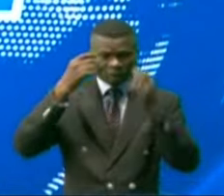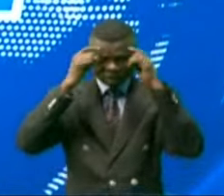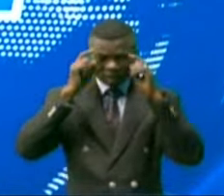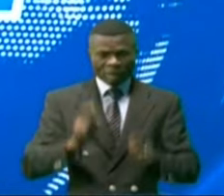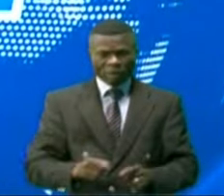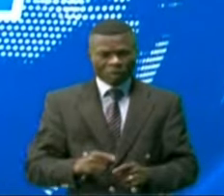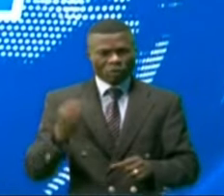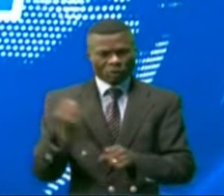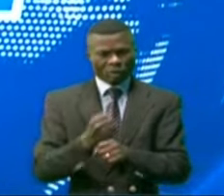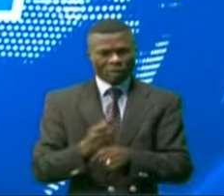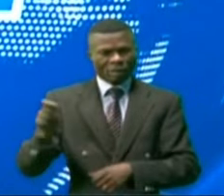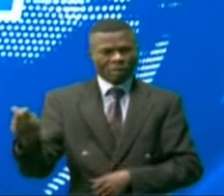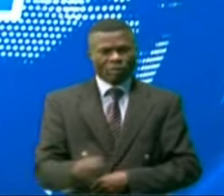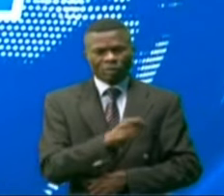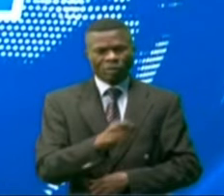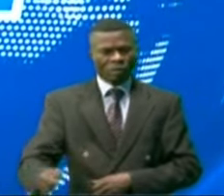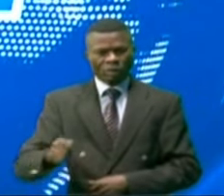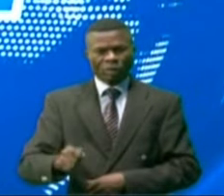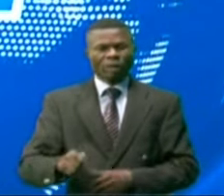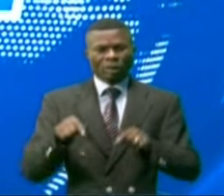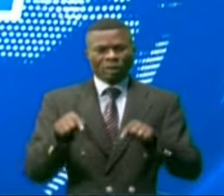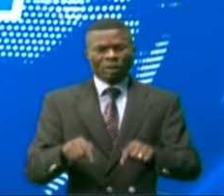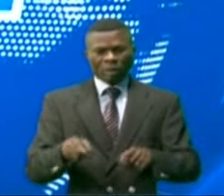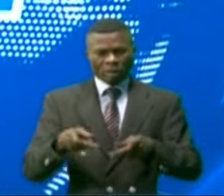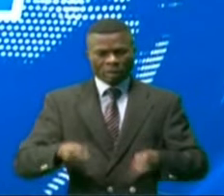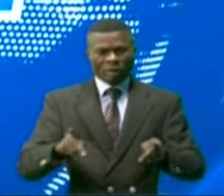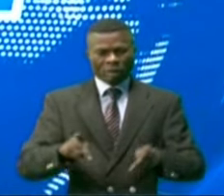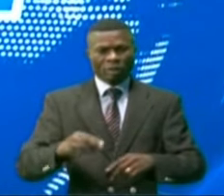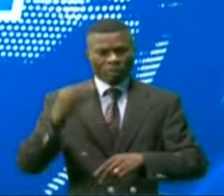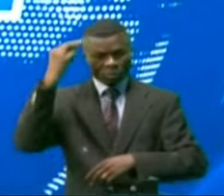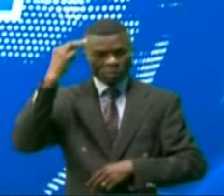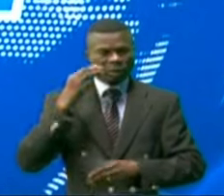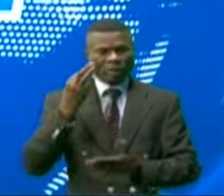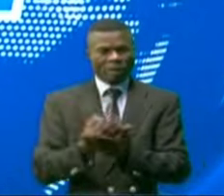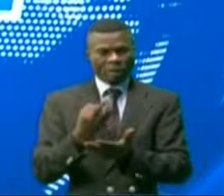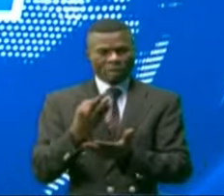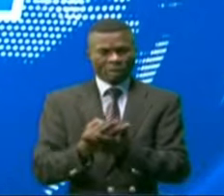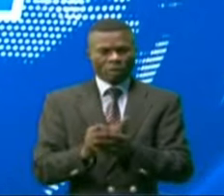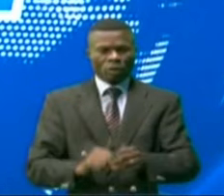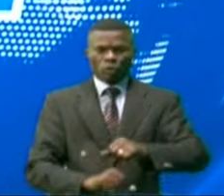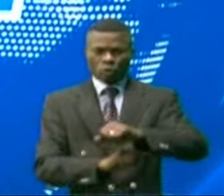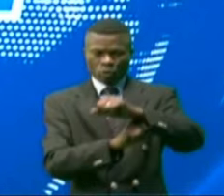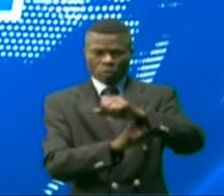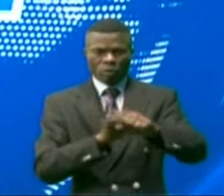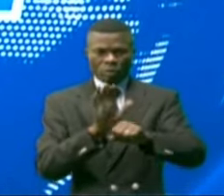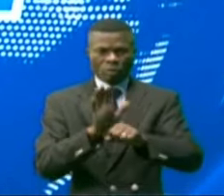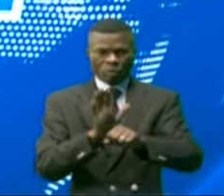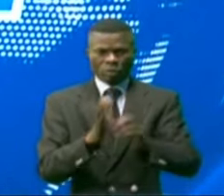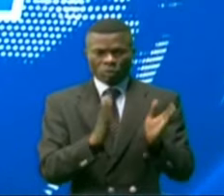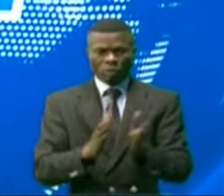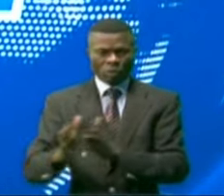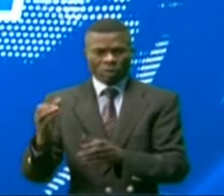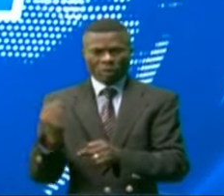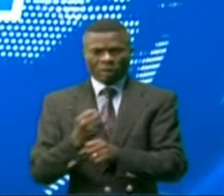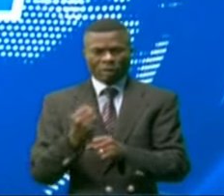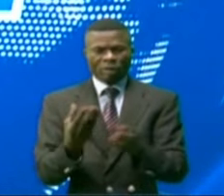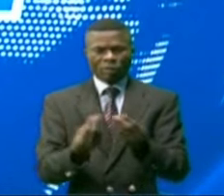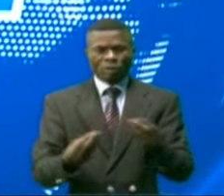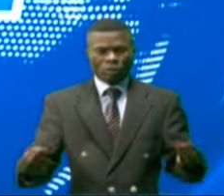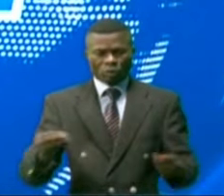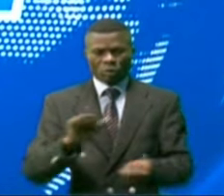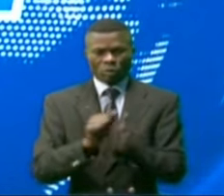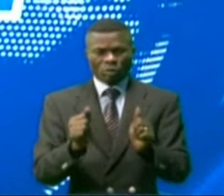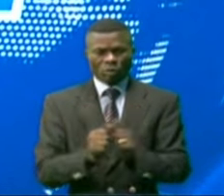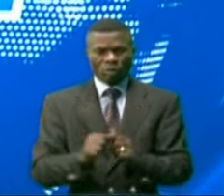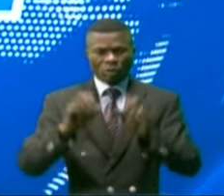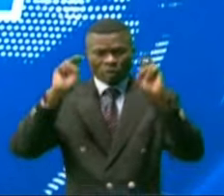sa matérialisation. Le gouvernement central, par les billets du ministère des Finances, vient à l'appui pour envisager les possibilités